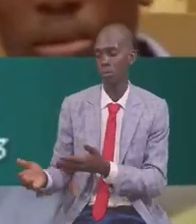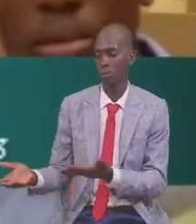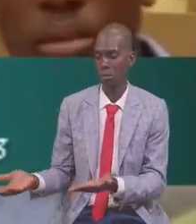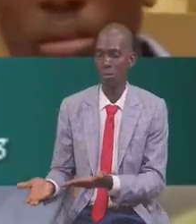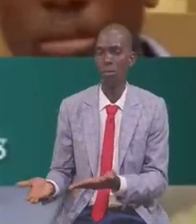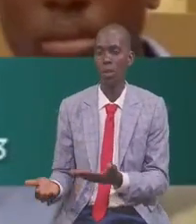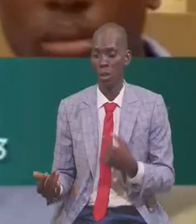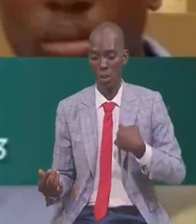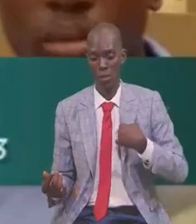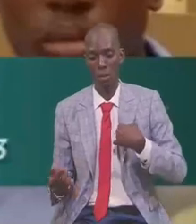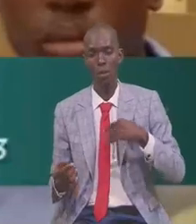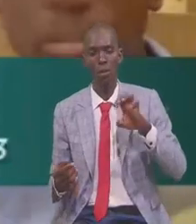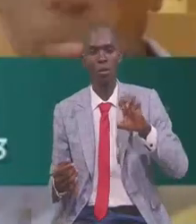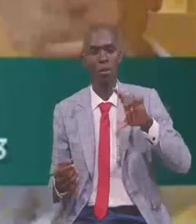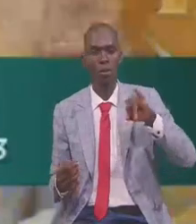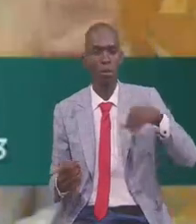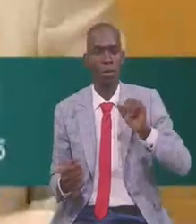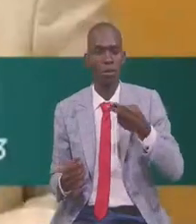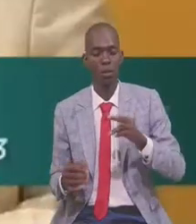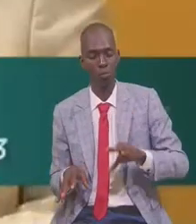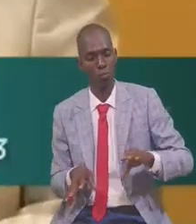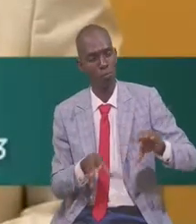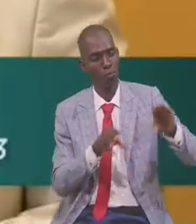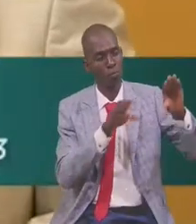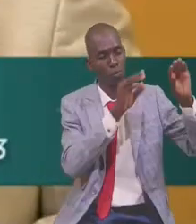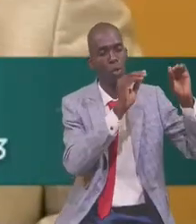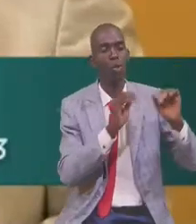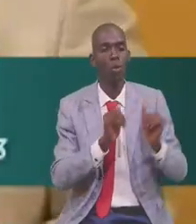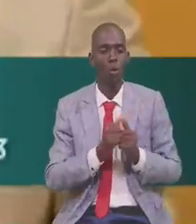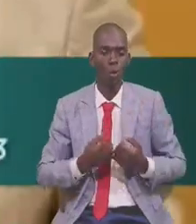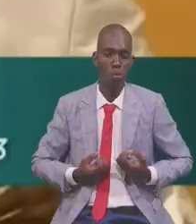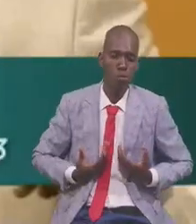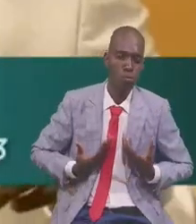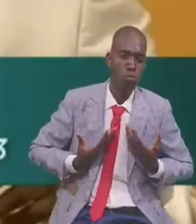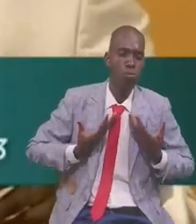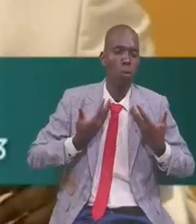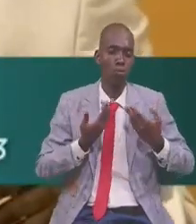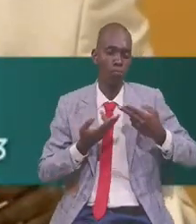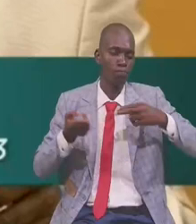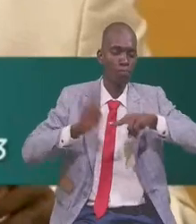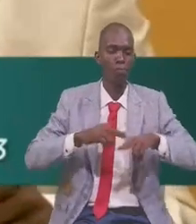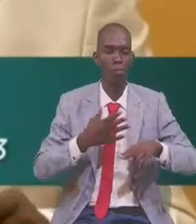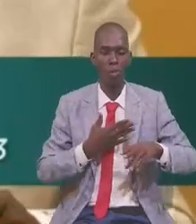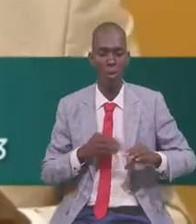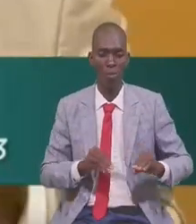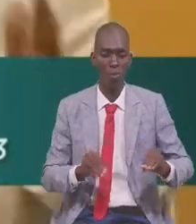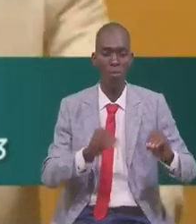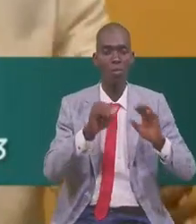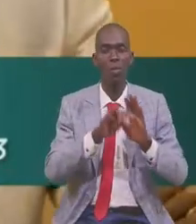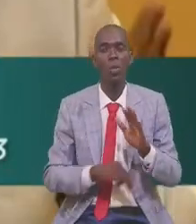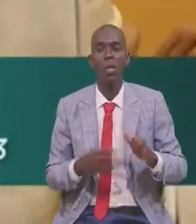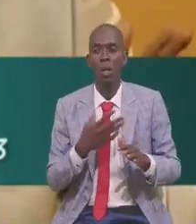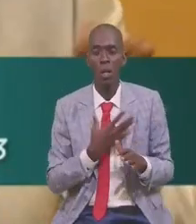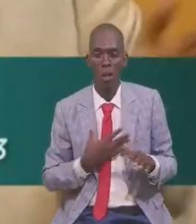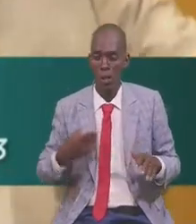reste zéro vitesse. Moi, je vais avec empressement et augmentant ma vitesse. Plus il avance, moi,